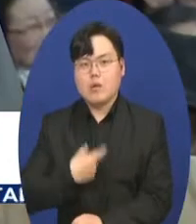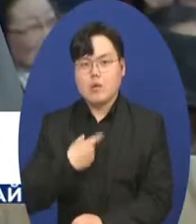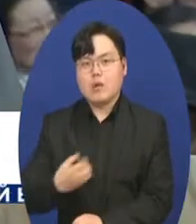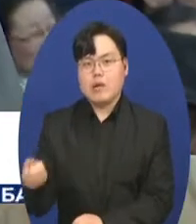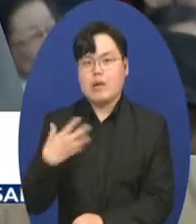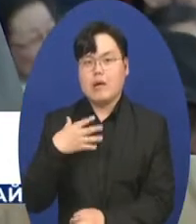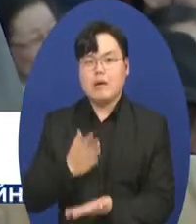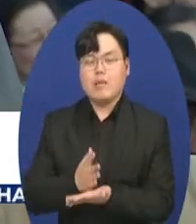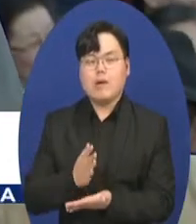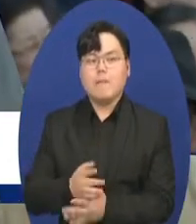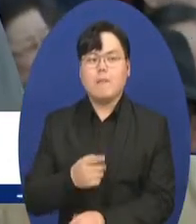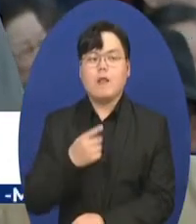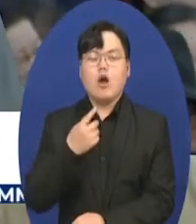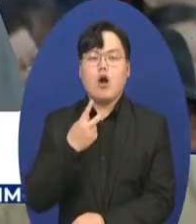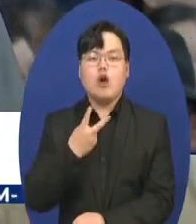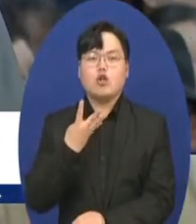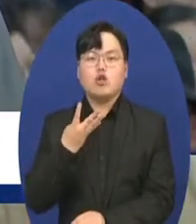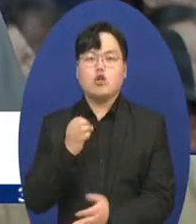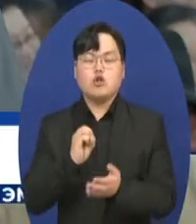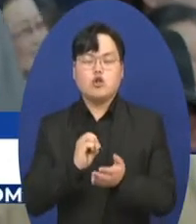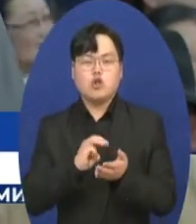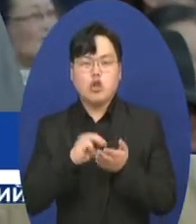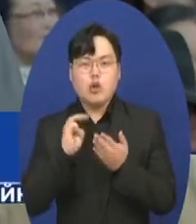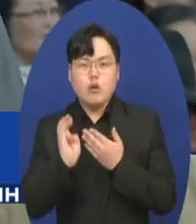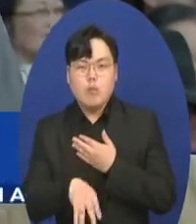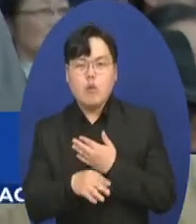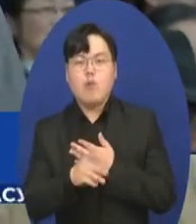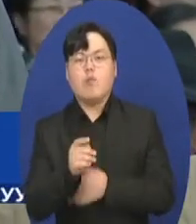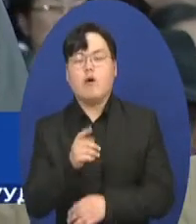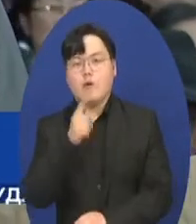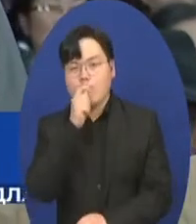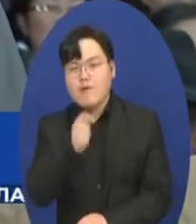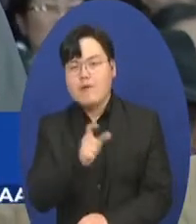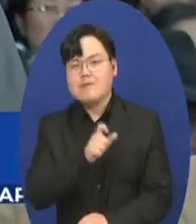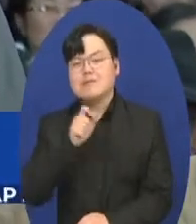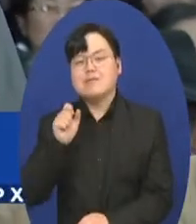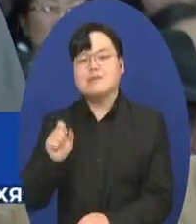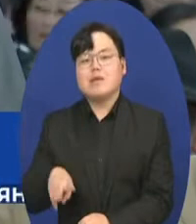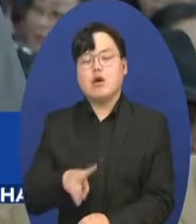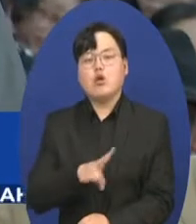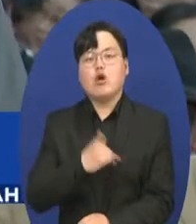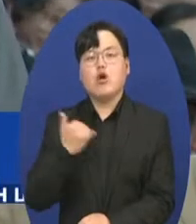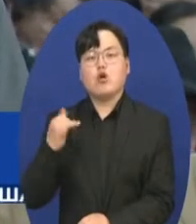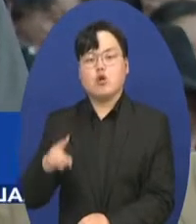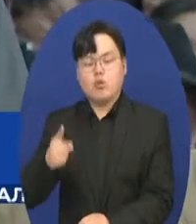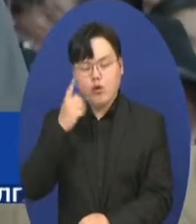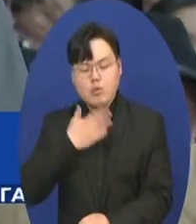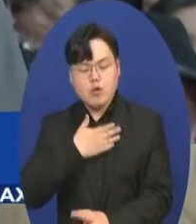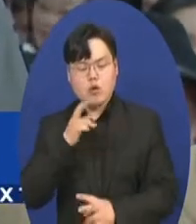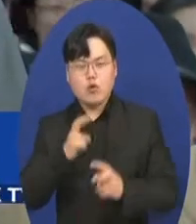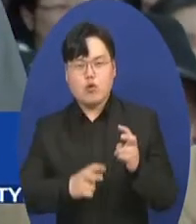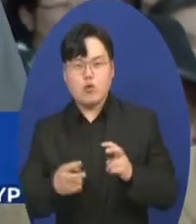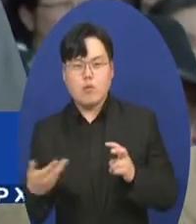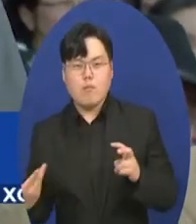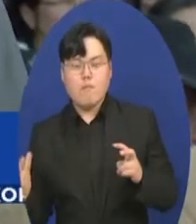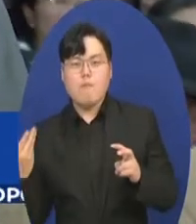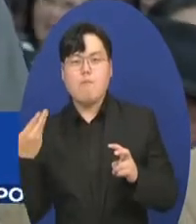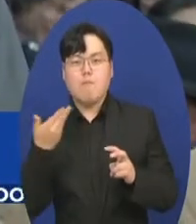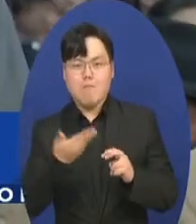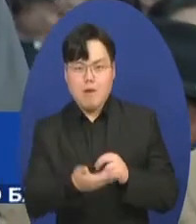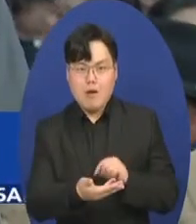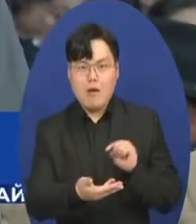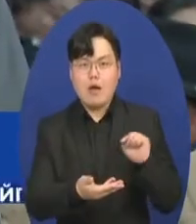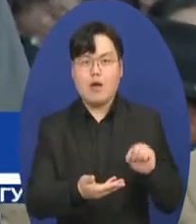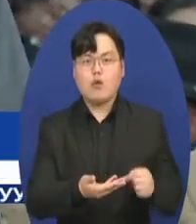байна. 240 орчим тэрбум төгрөгийн хөнгөлтэй зээлийг ноолрын дотоодын одоо үйлдвэрүүдэд олгож байгаа шүү